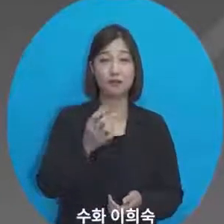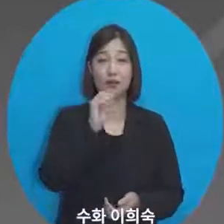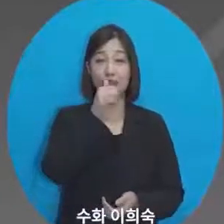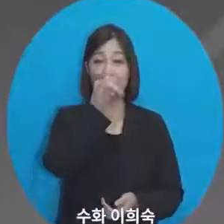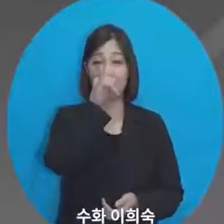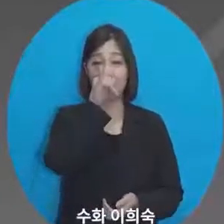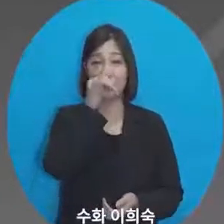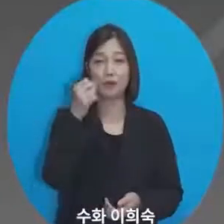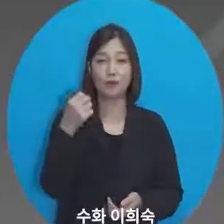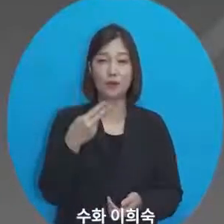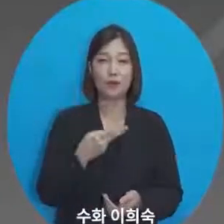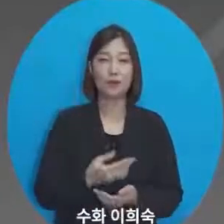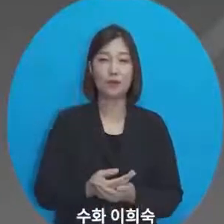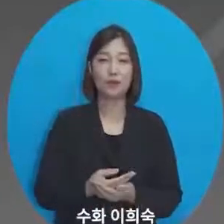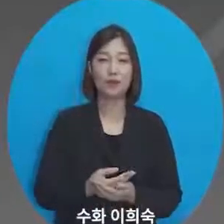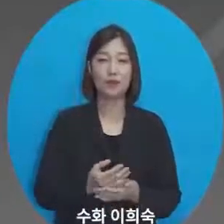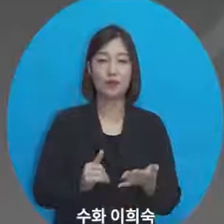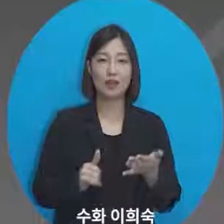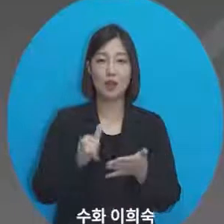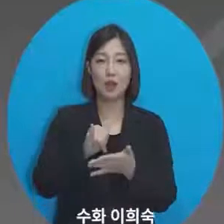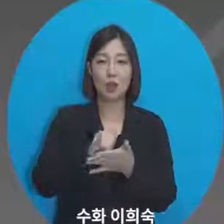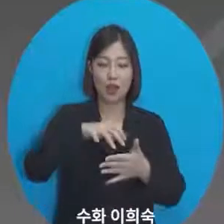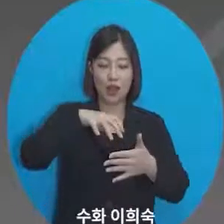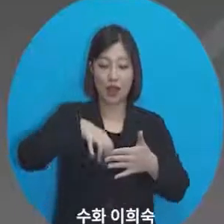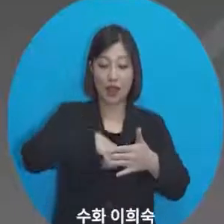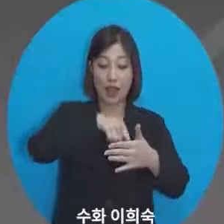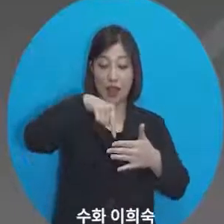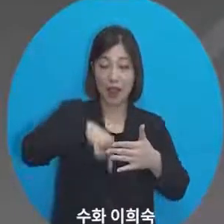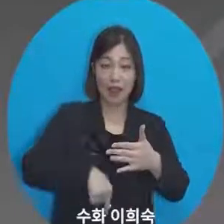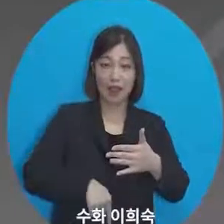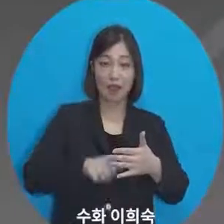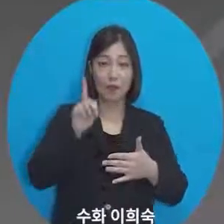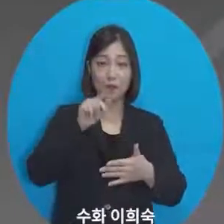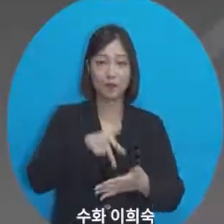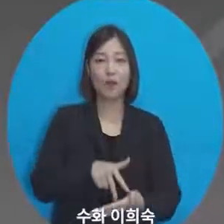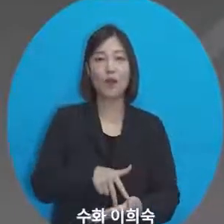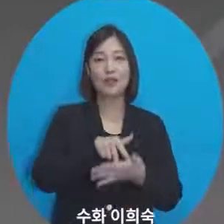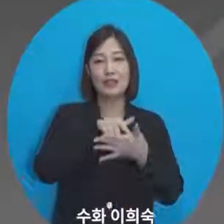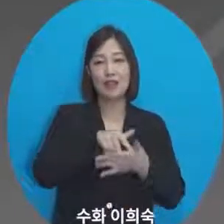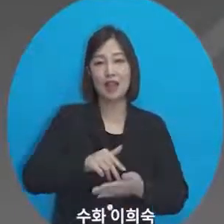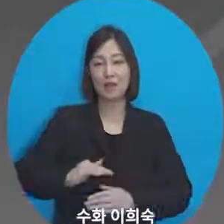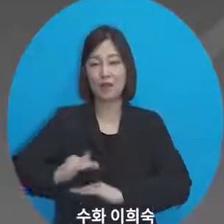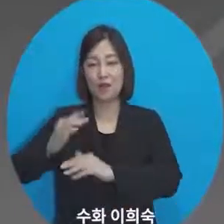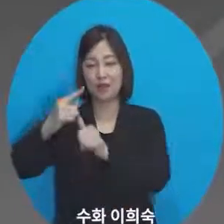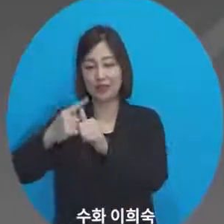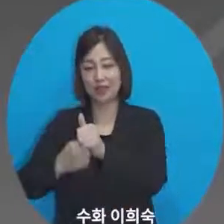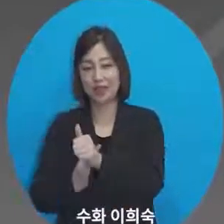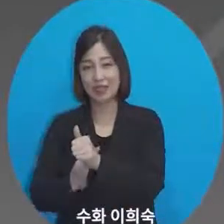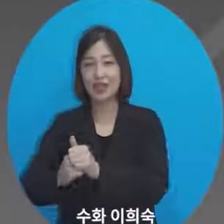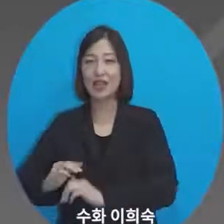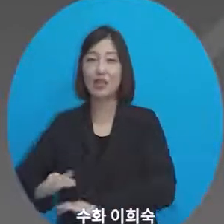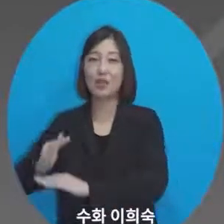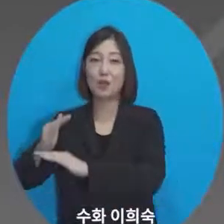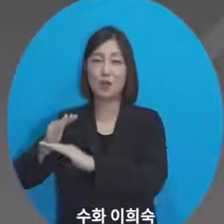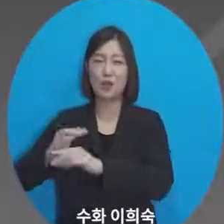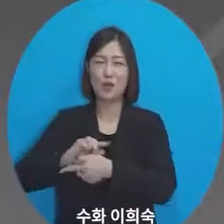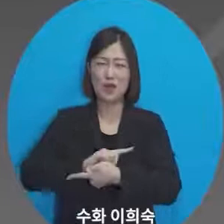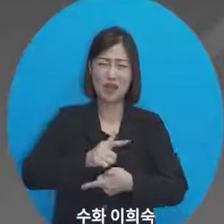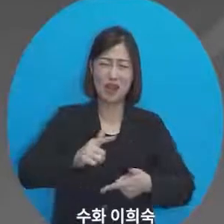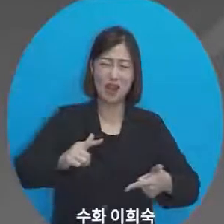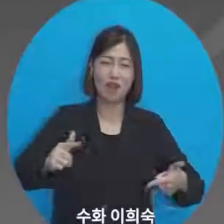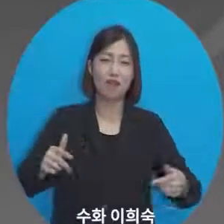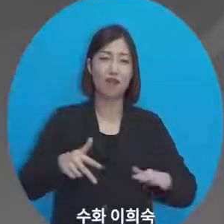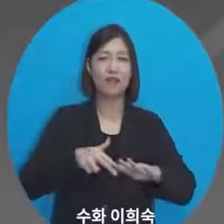있고, 내부 같은 경우는 주요 지점에 승강기, 에스컬레이터, 계단과 같은 수직 이동